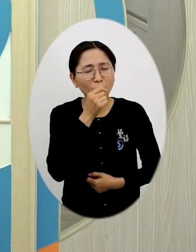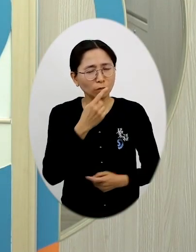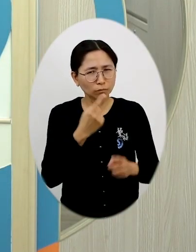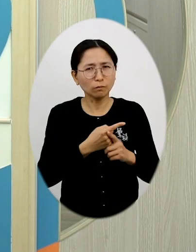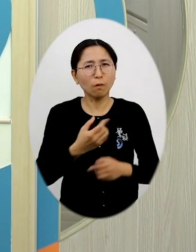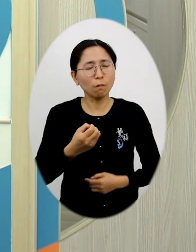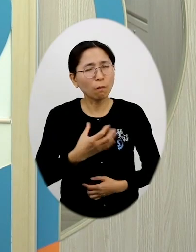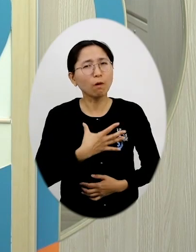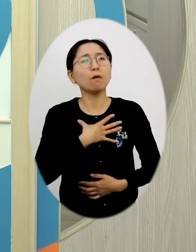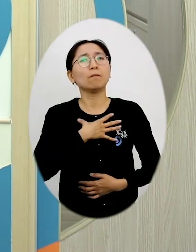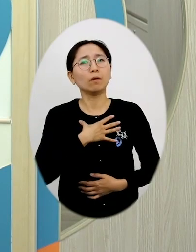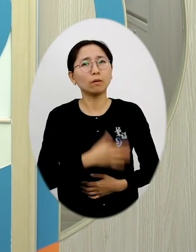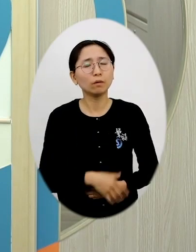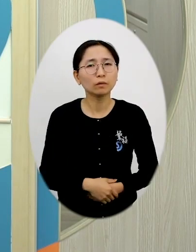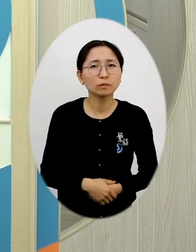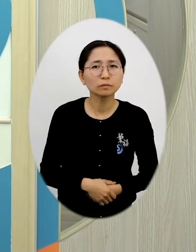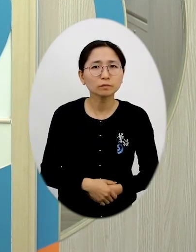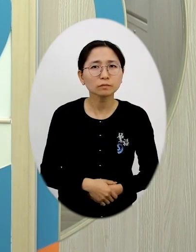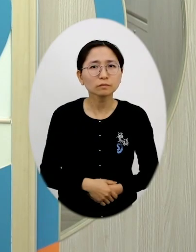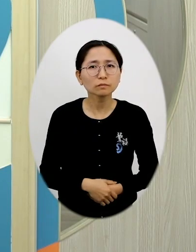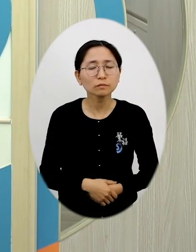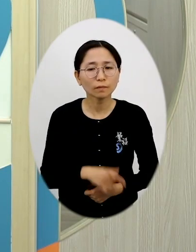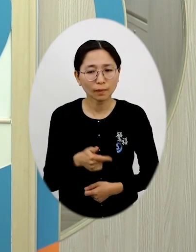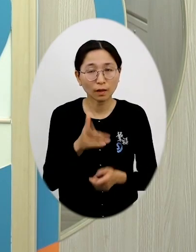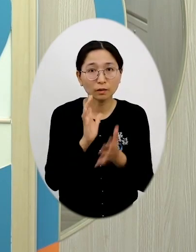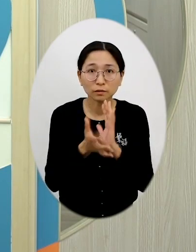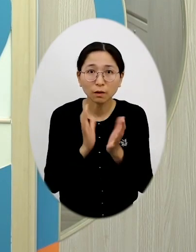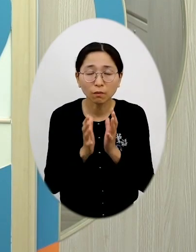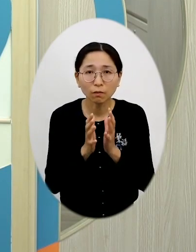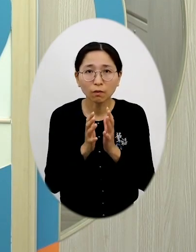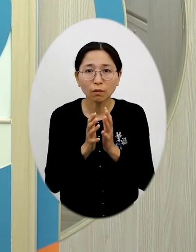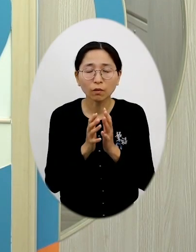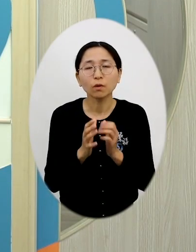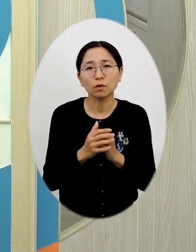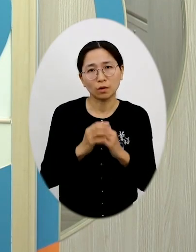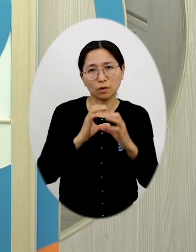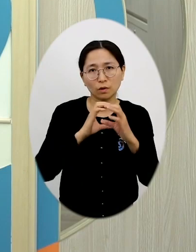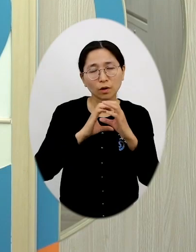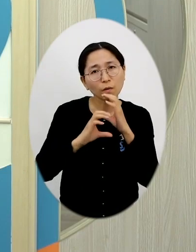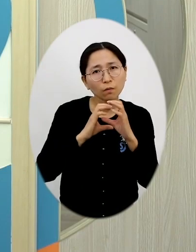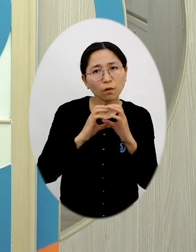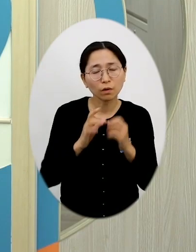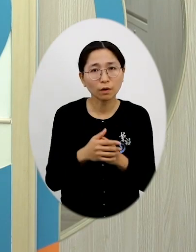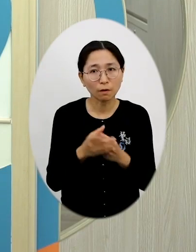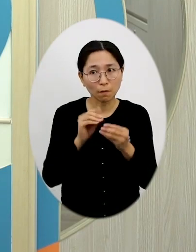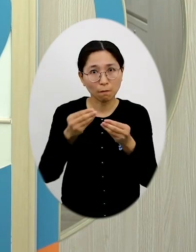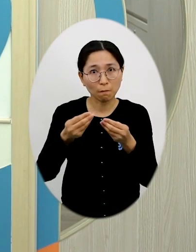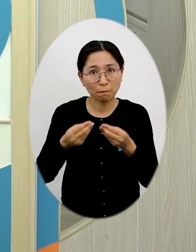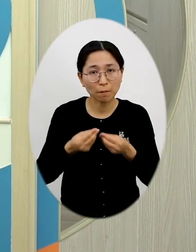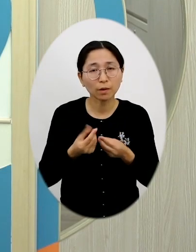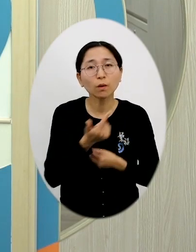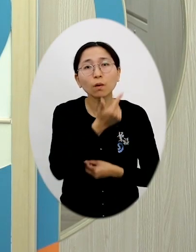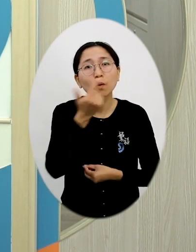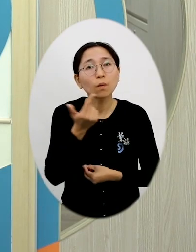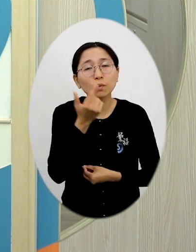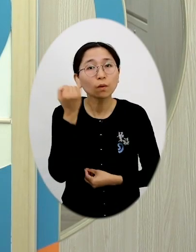是一個很感動的一個 case 來的。其實手語啦都可以說是一個溝通的橋梁，會不會因為這樣令到你